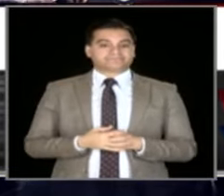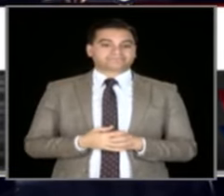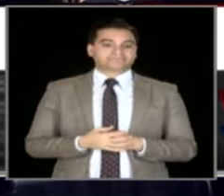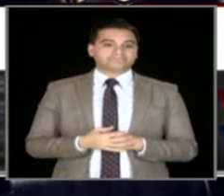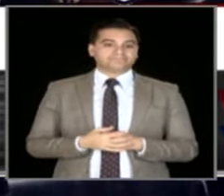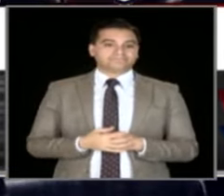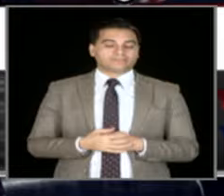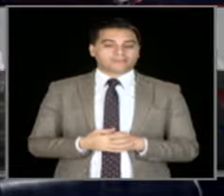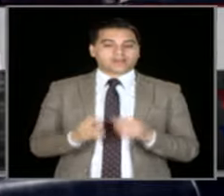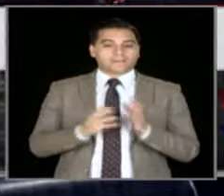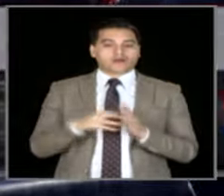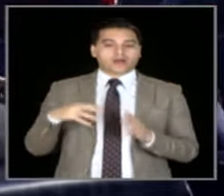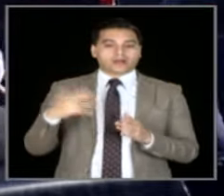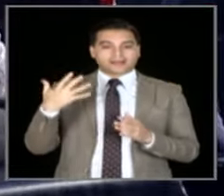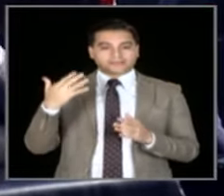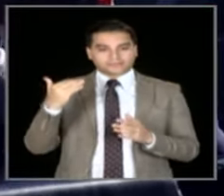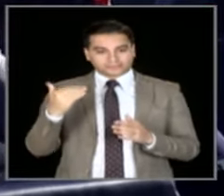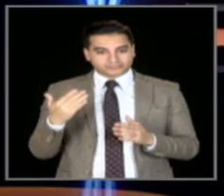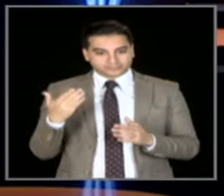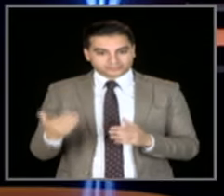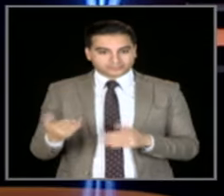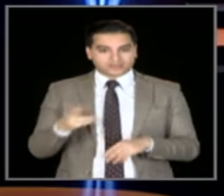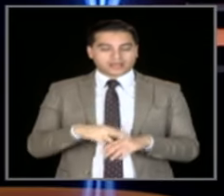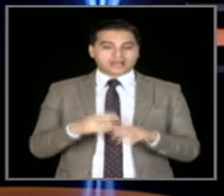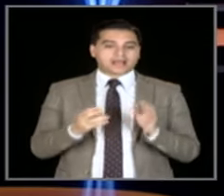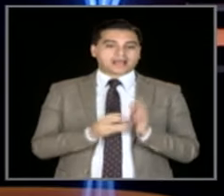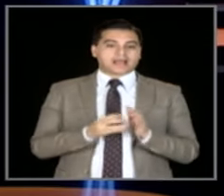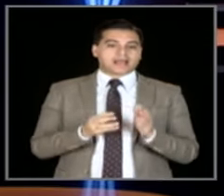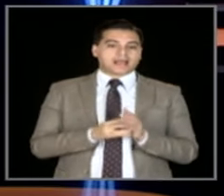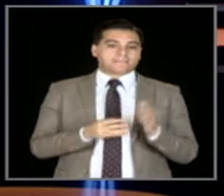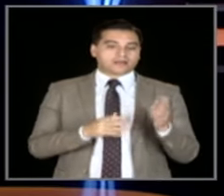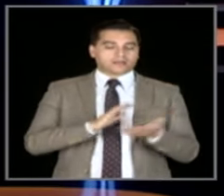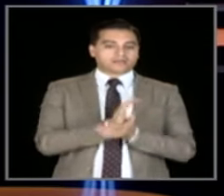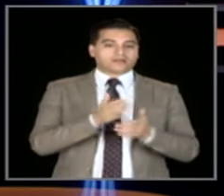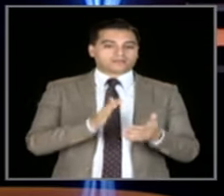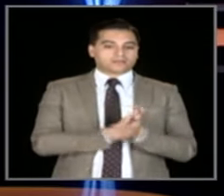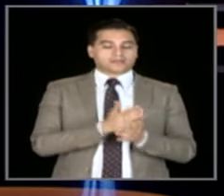تمام. جامعة القاهرة 5، جامعة طنطا